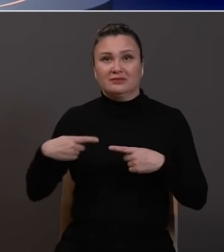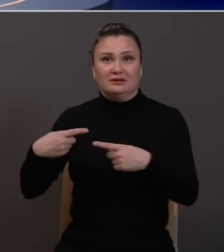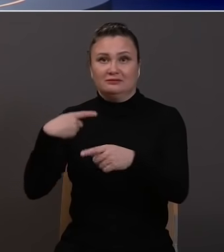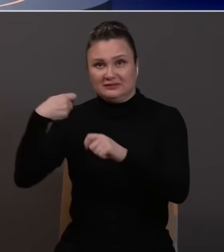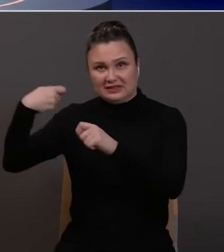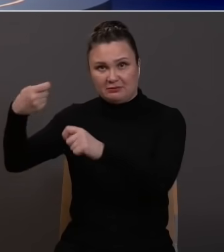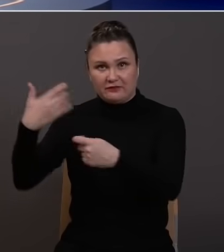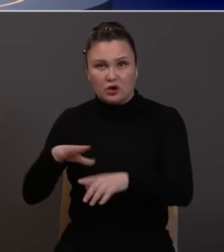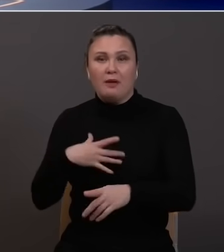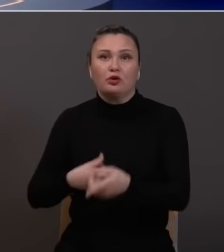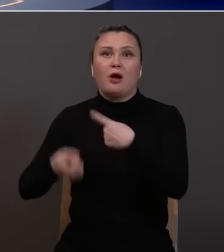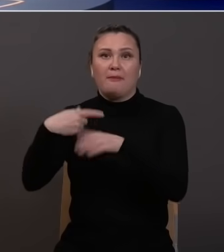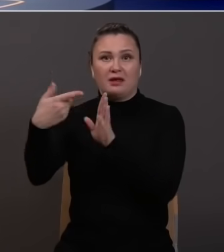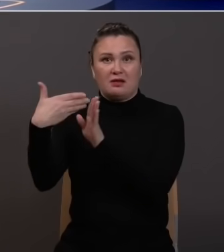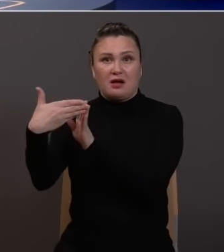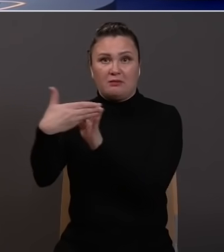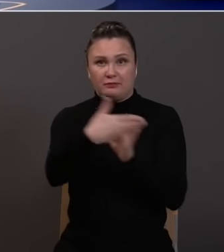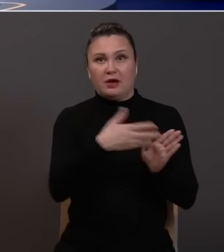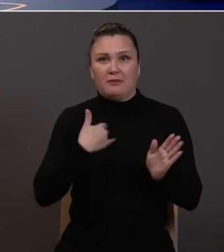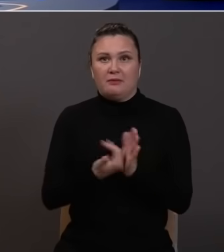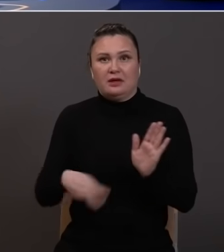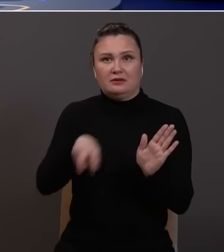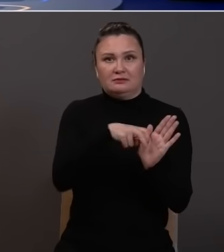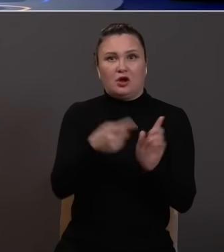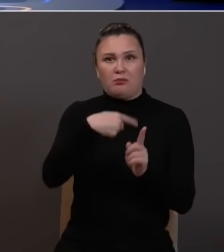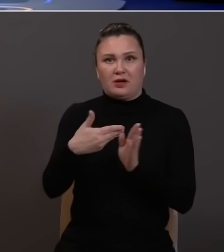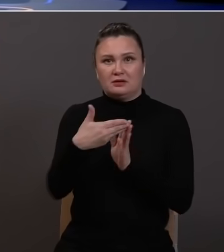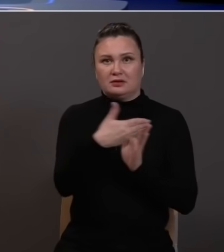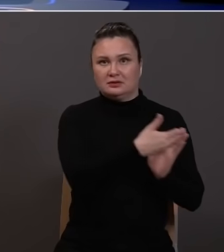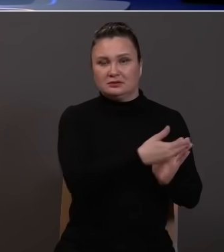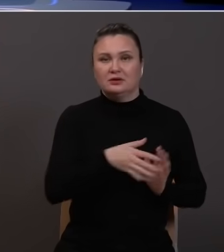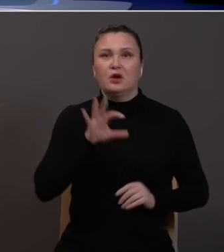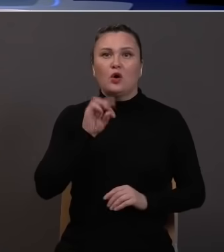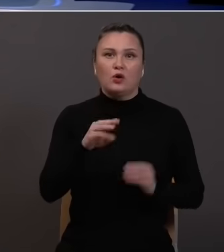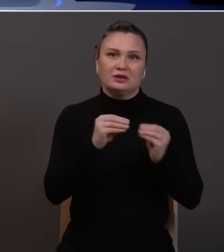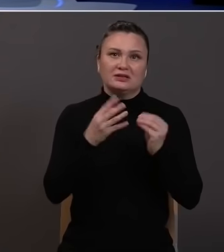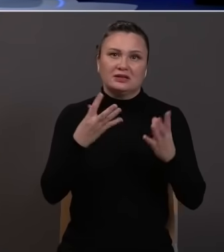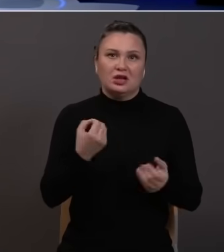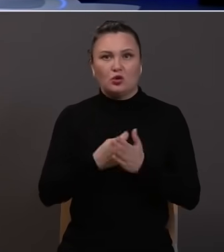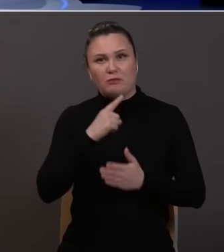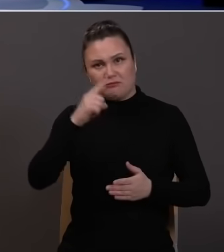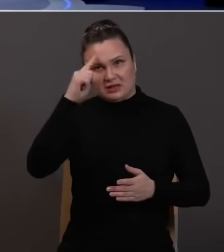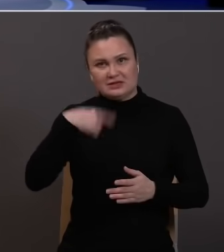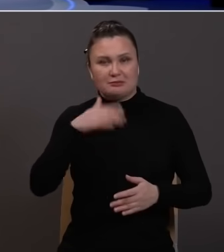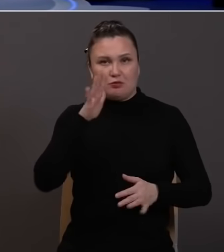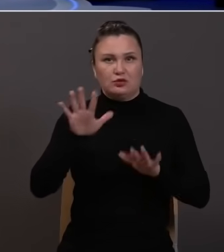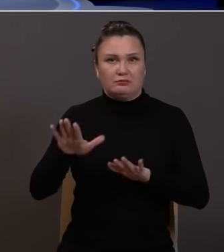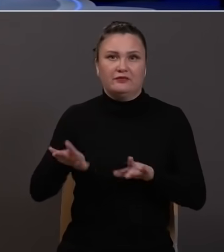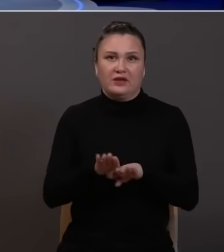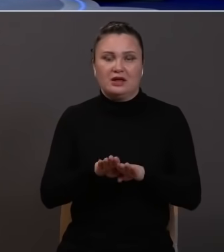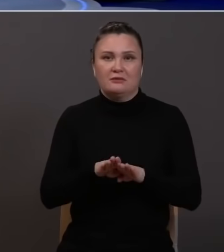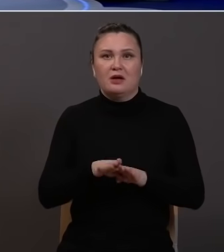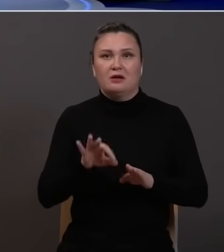нас забирает. То есть примерно там на разных островах будет по-разному, но там от 10 дней до месяца мы будем вот с такими вот